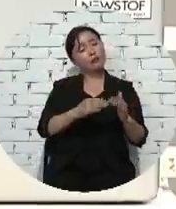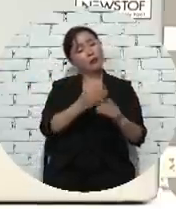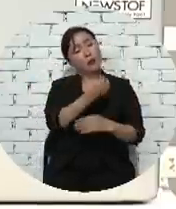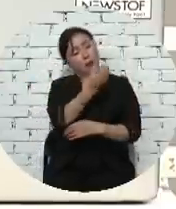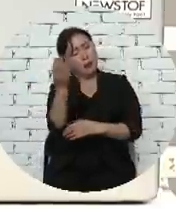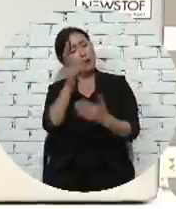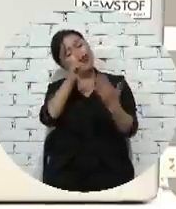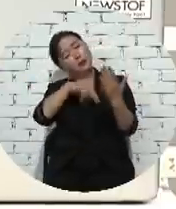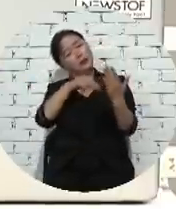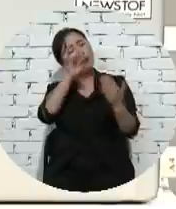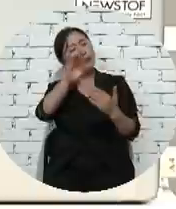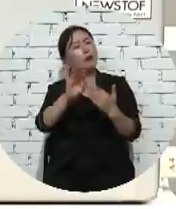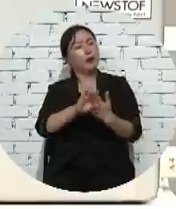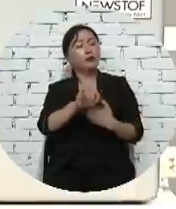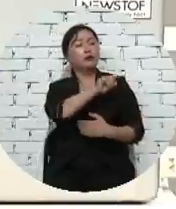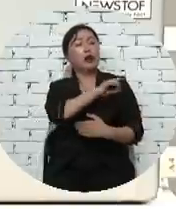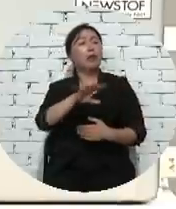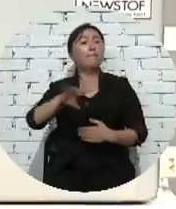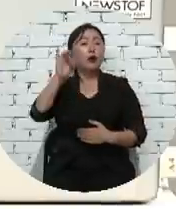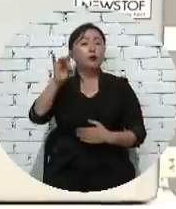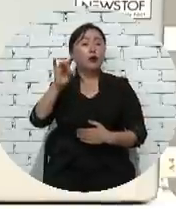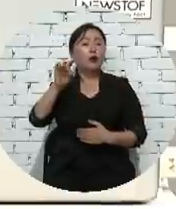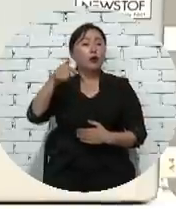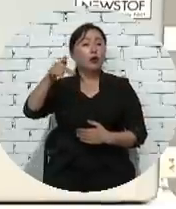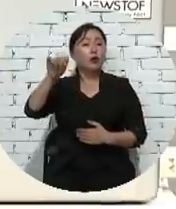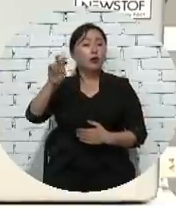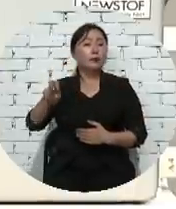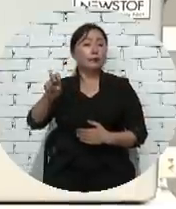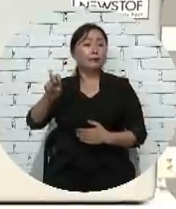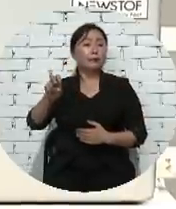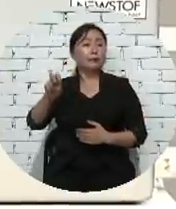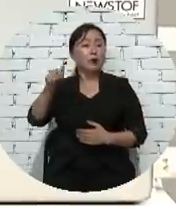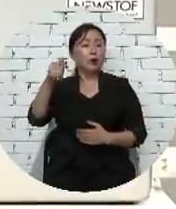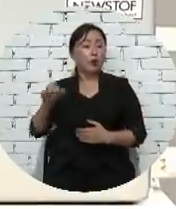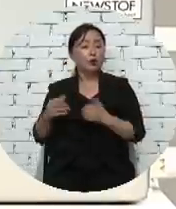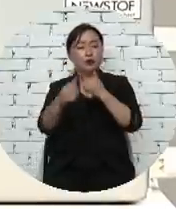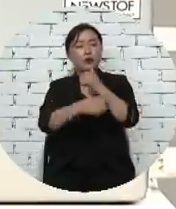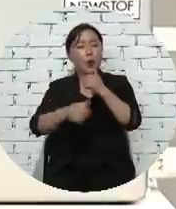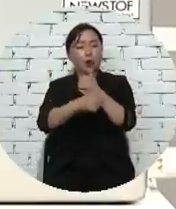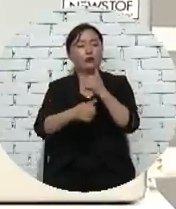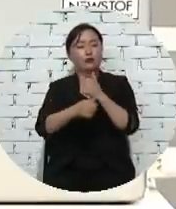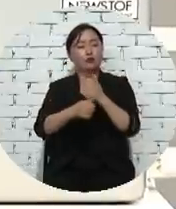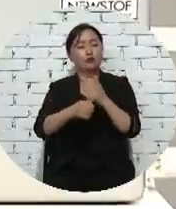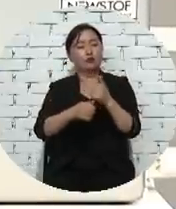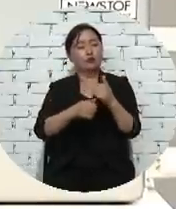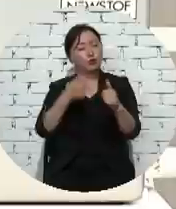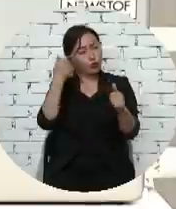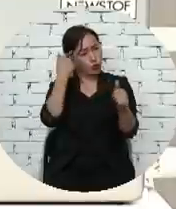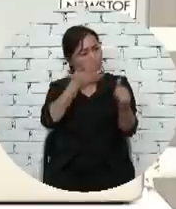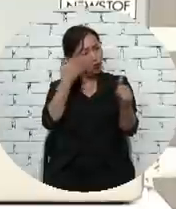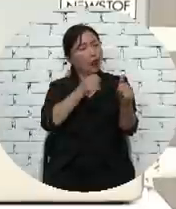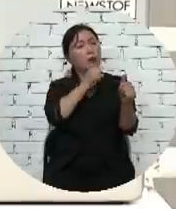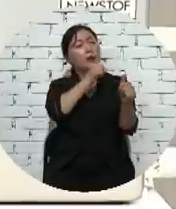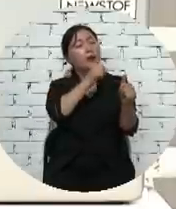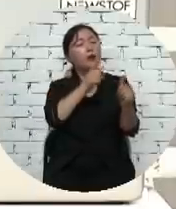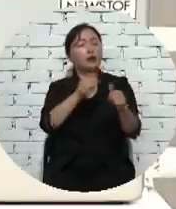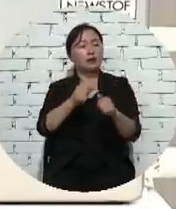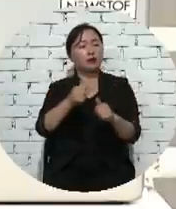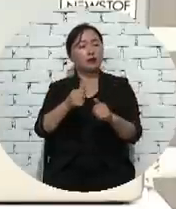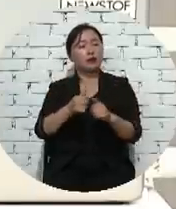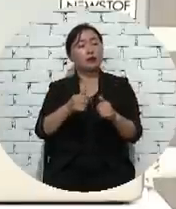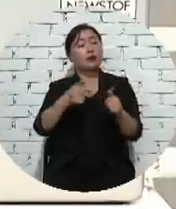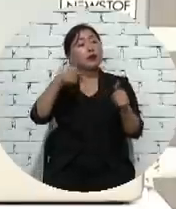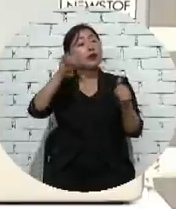보면은 그 제일 먼저 그 김웅 그 의원을 취재를 했잖아요. 그죠? 근데 거기서 김웅 의원이